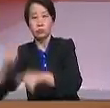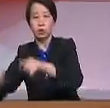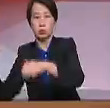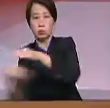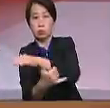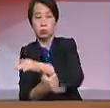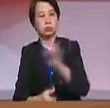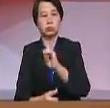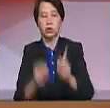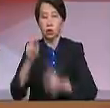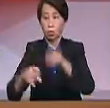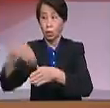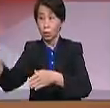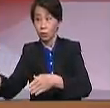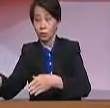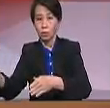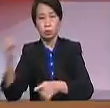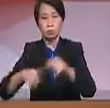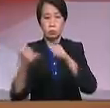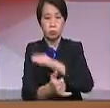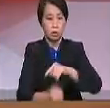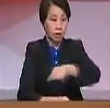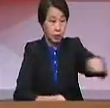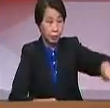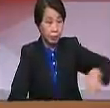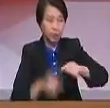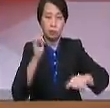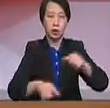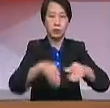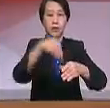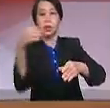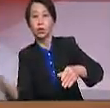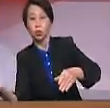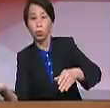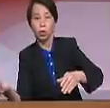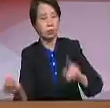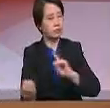sekali. Mereka tidak boleh keluar daripada kawasan yang